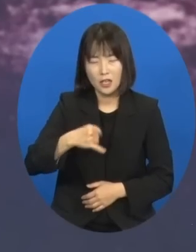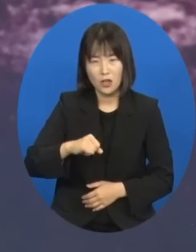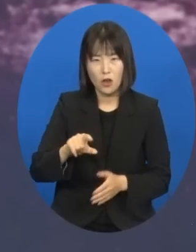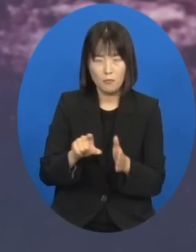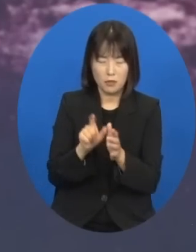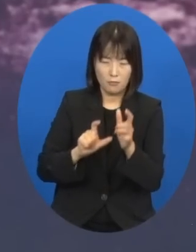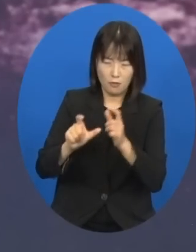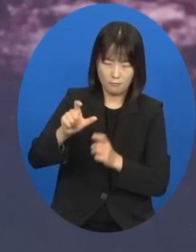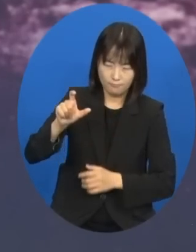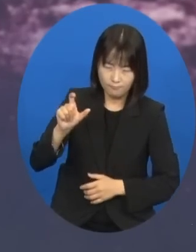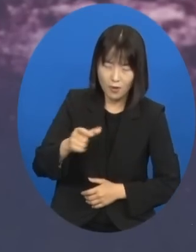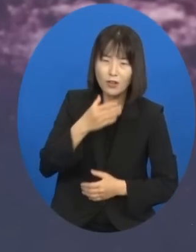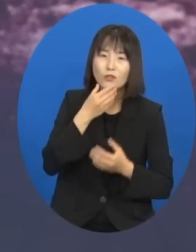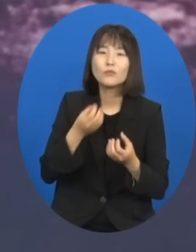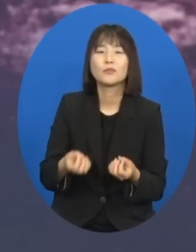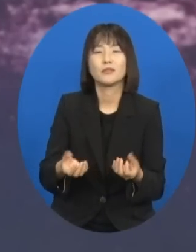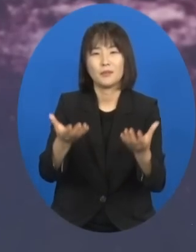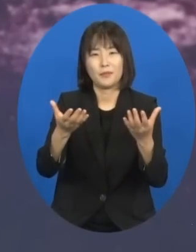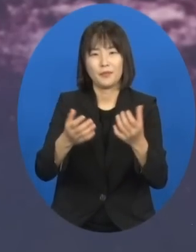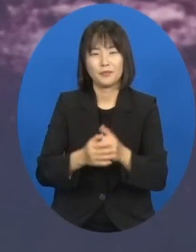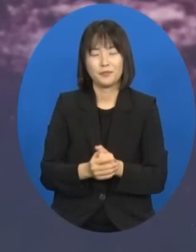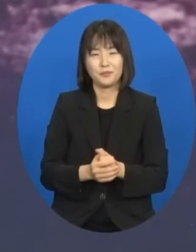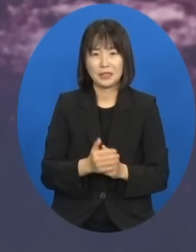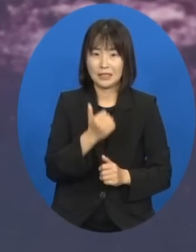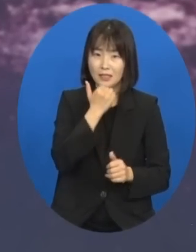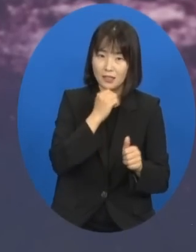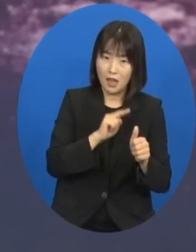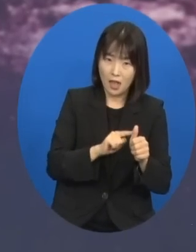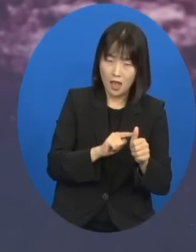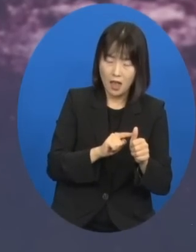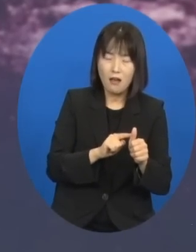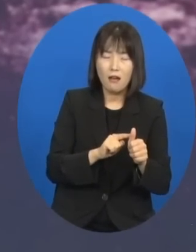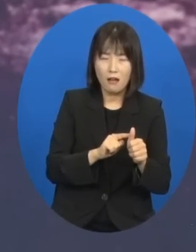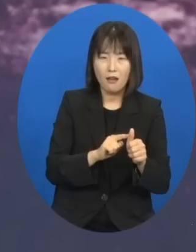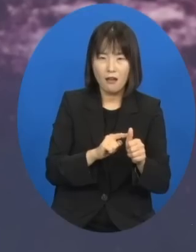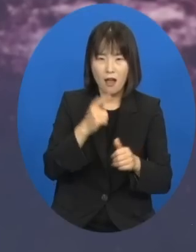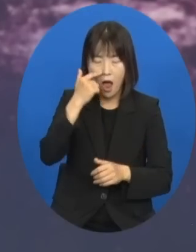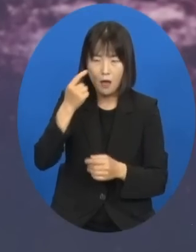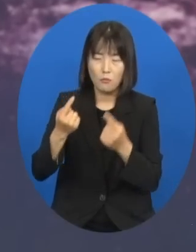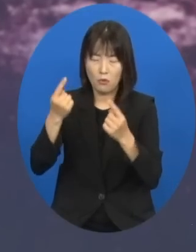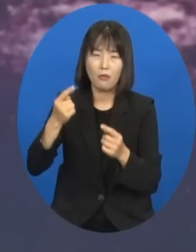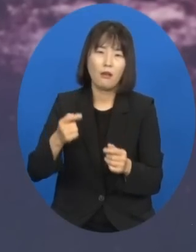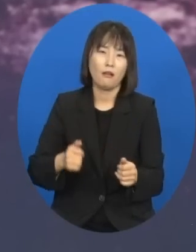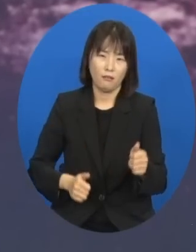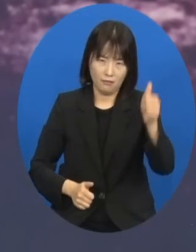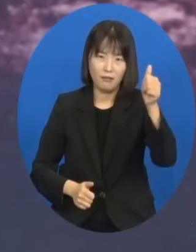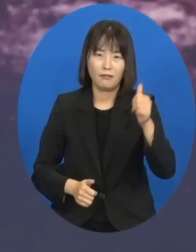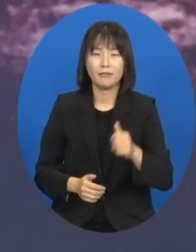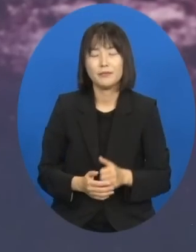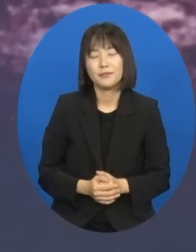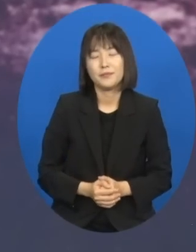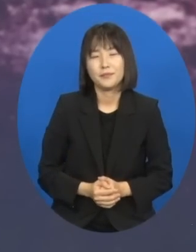축복합니다. 그렇게 된다는 거예요. 이삭이 그런 면에서는 아버지보다 나았다는 것이죠.